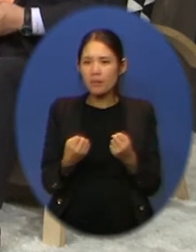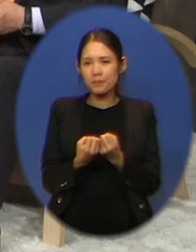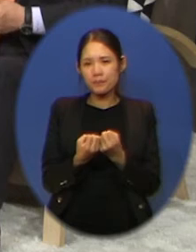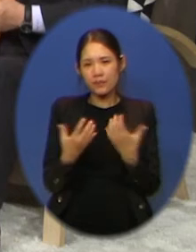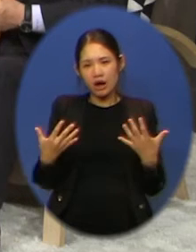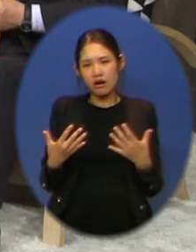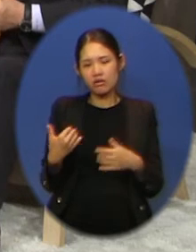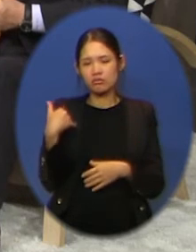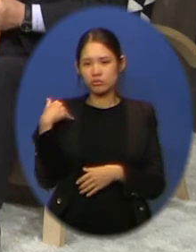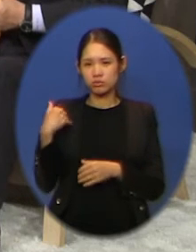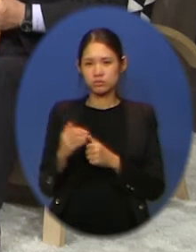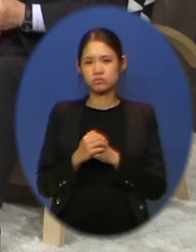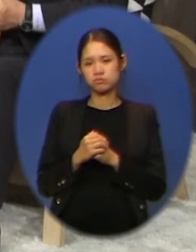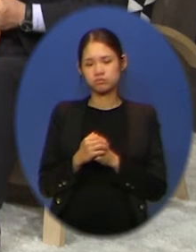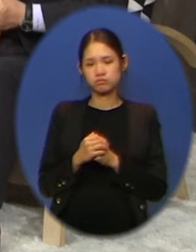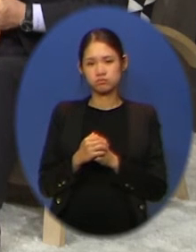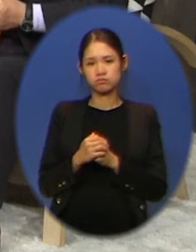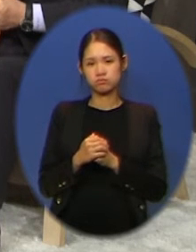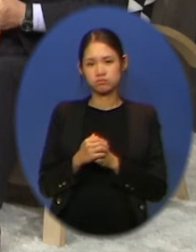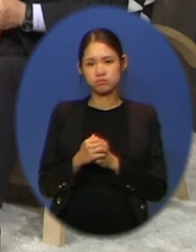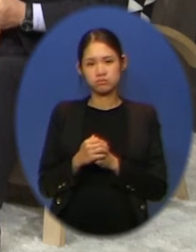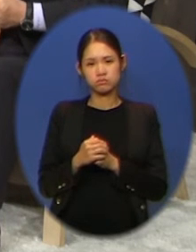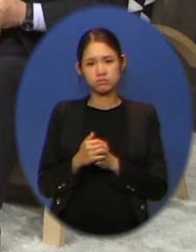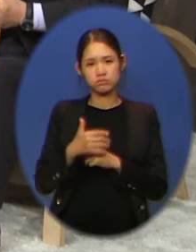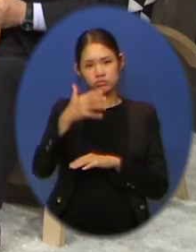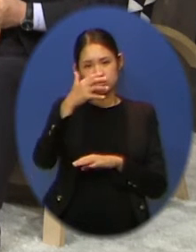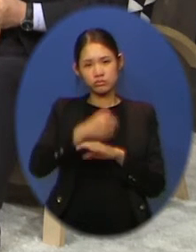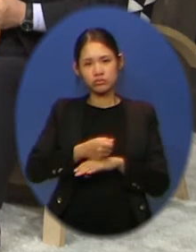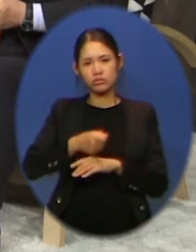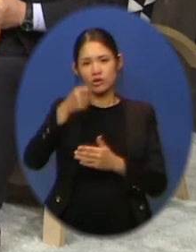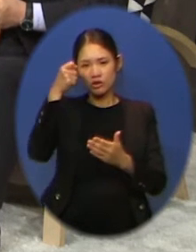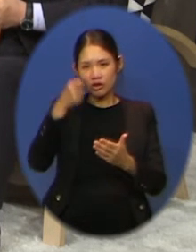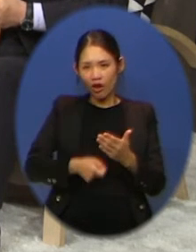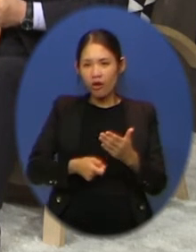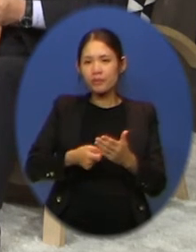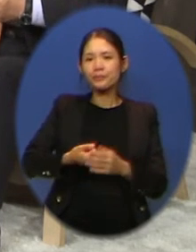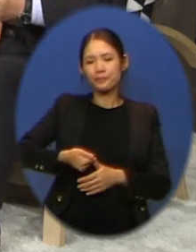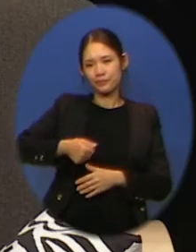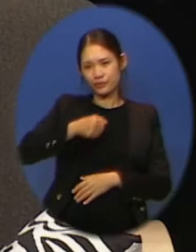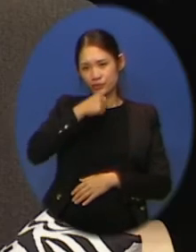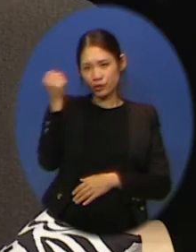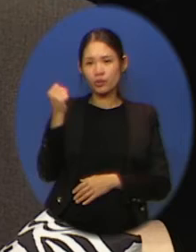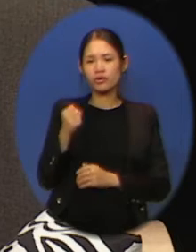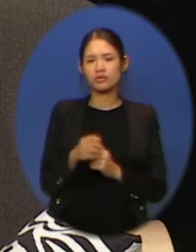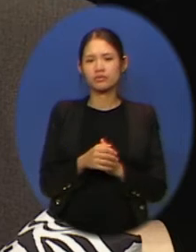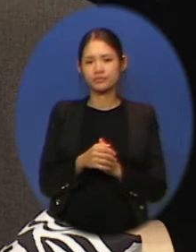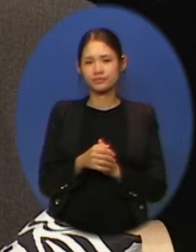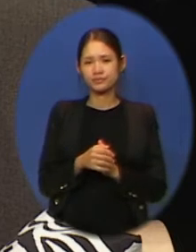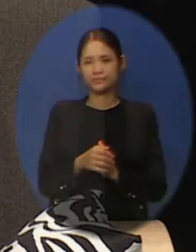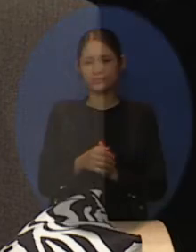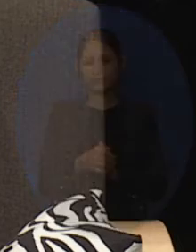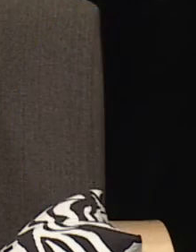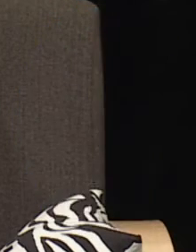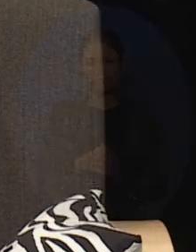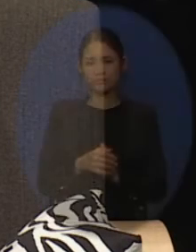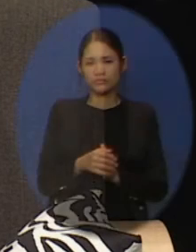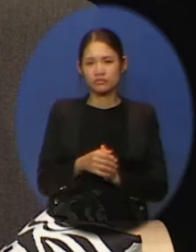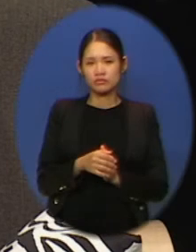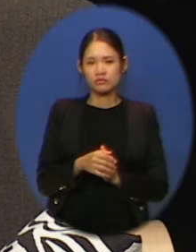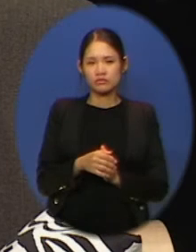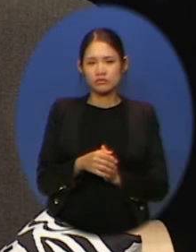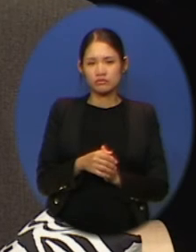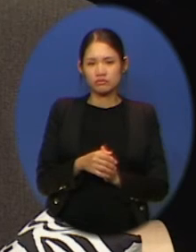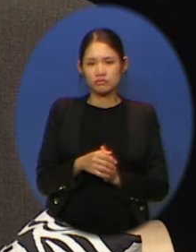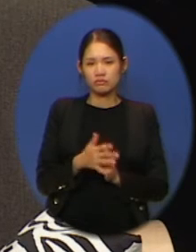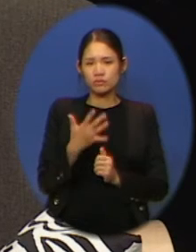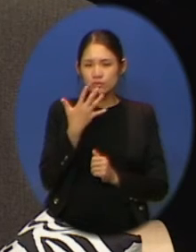있고 이래서 컨트롤 레졸루션이 통과가 됐습니다. 네. 물론 그것